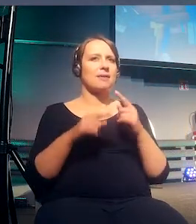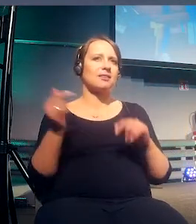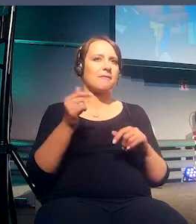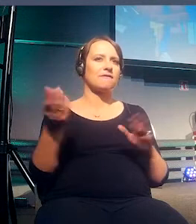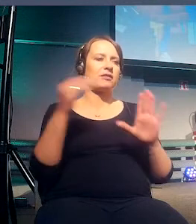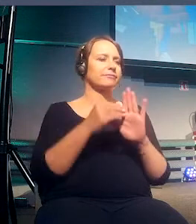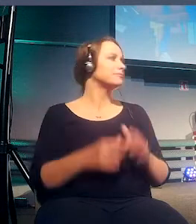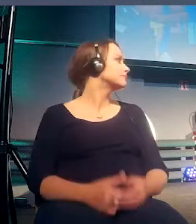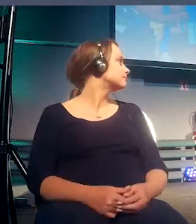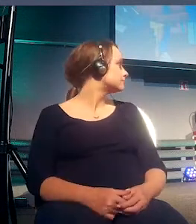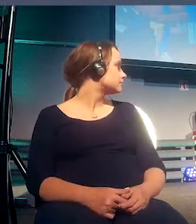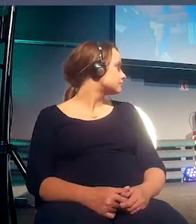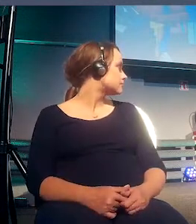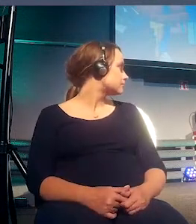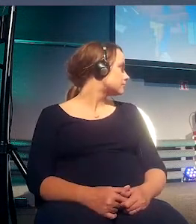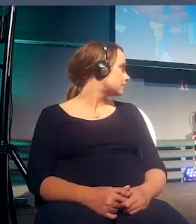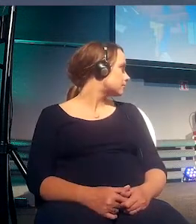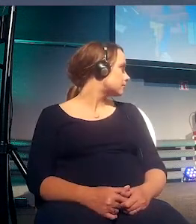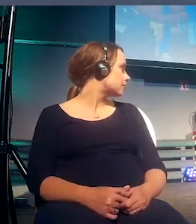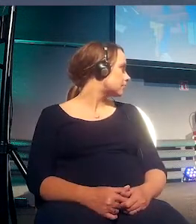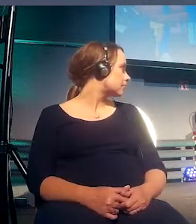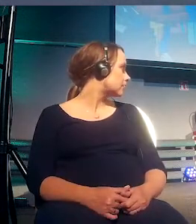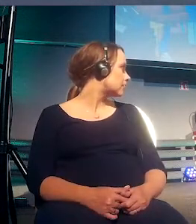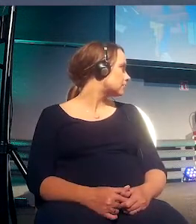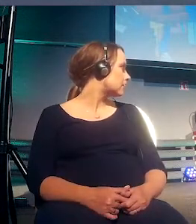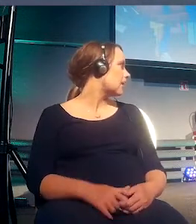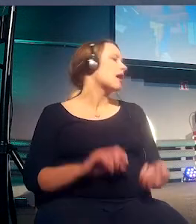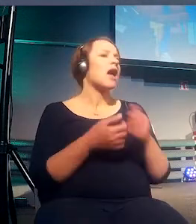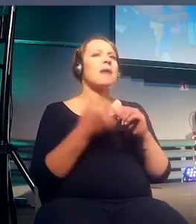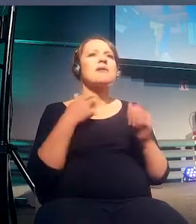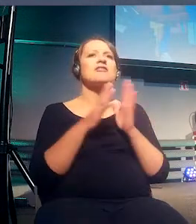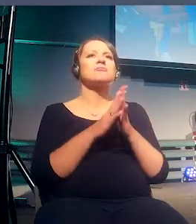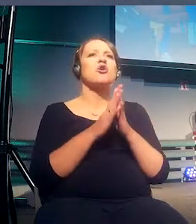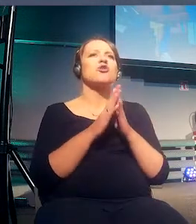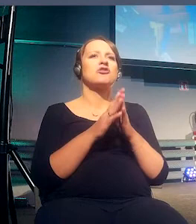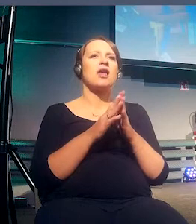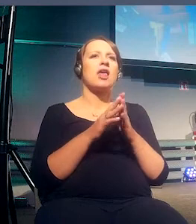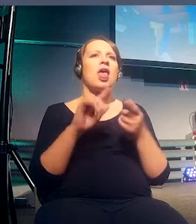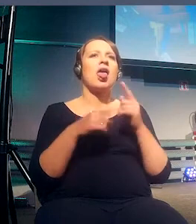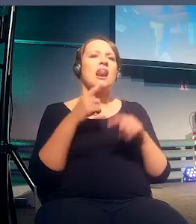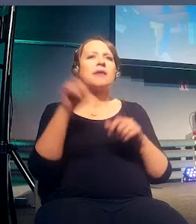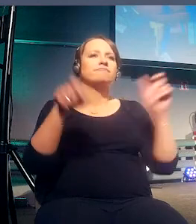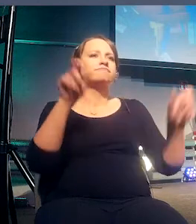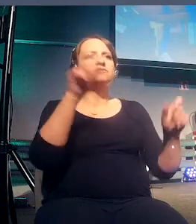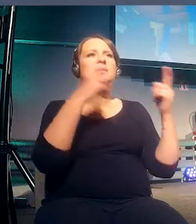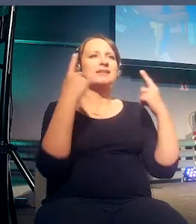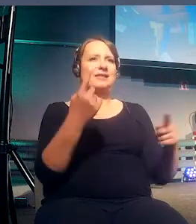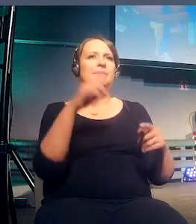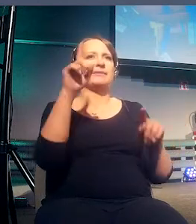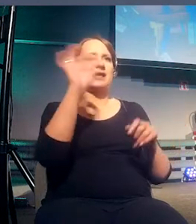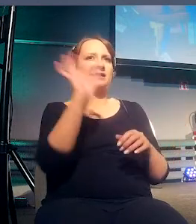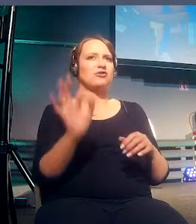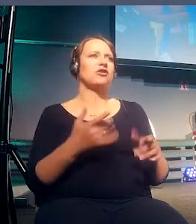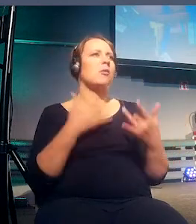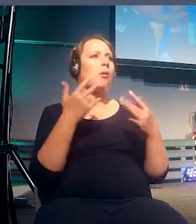powinny mieć ekrany. Albo proszę również członków zespołu, żeby sami zaczęli to rysować, dzięki temu łatwiej nam się w